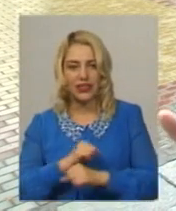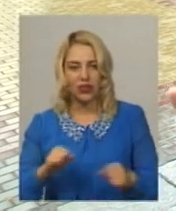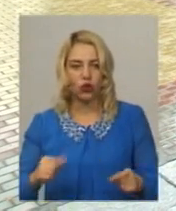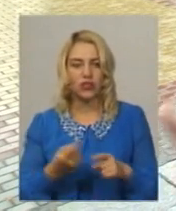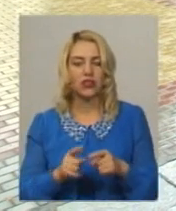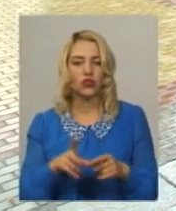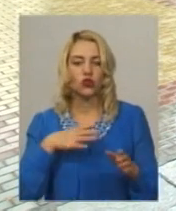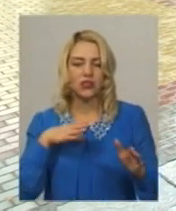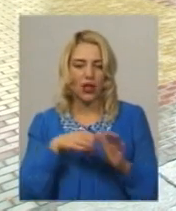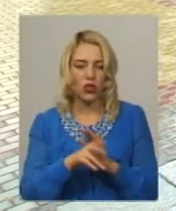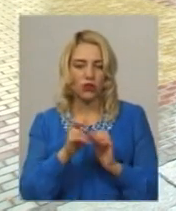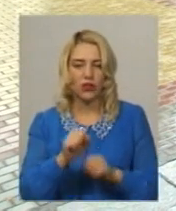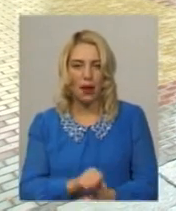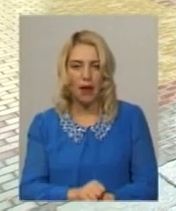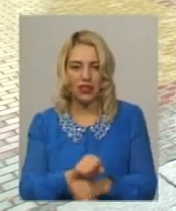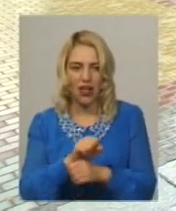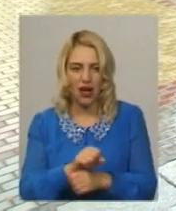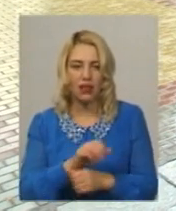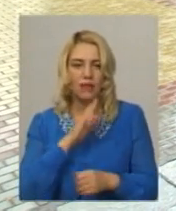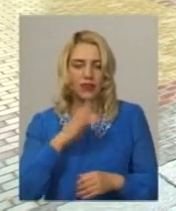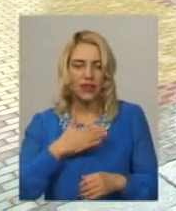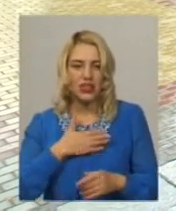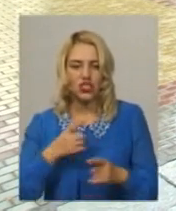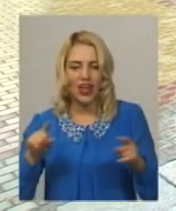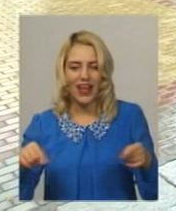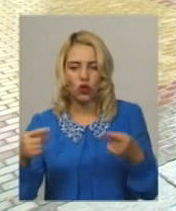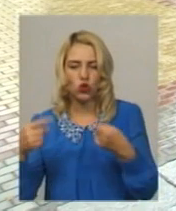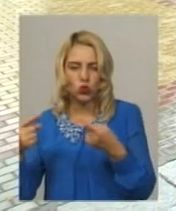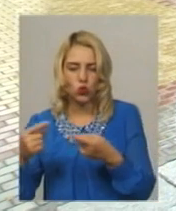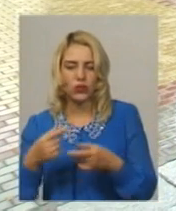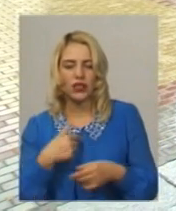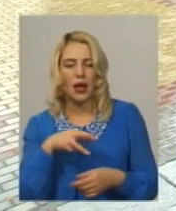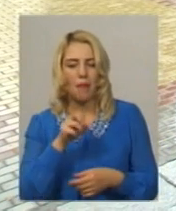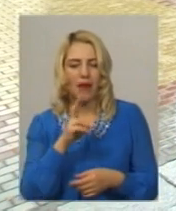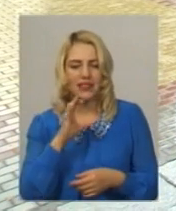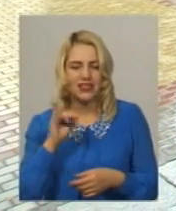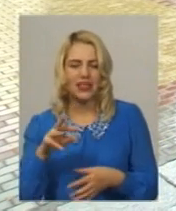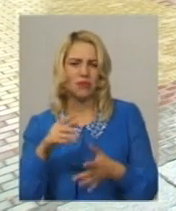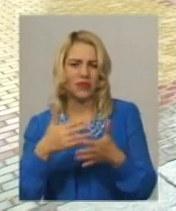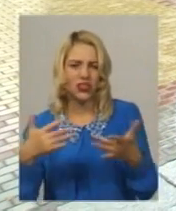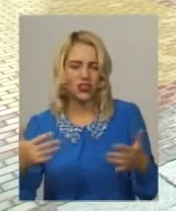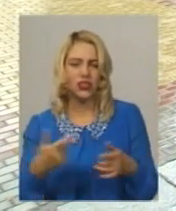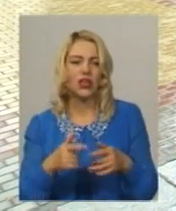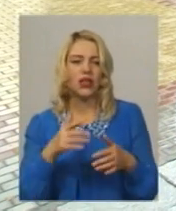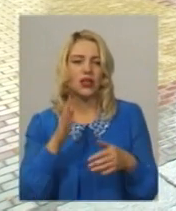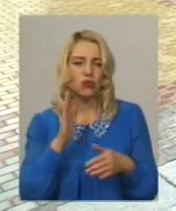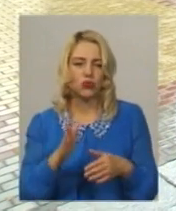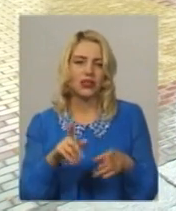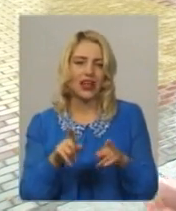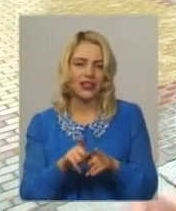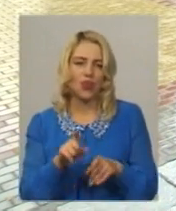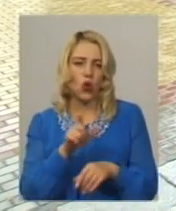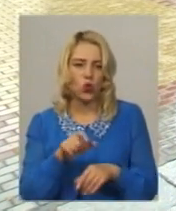які загинули на Майдані, наші реконструктори, це і Максим Шумко та інші. Ну і будуть наші ті люди,